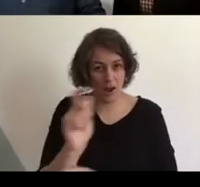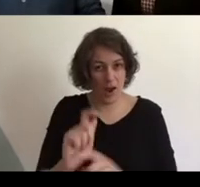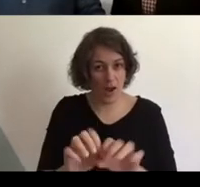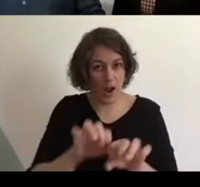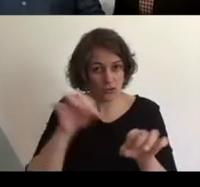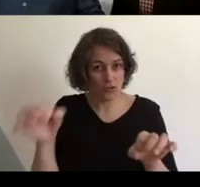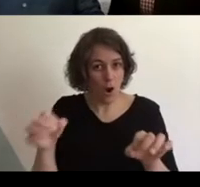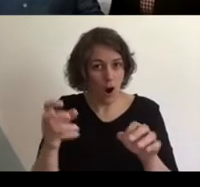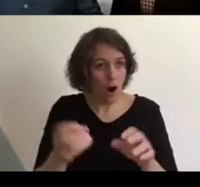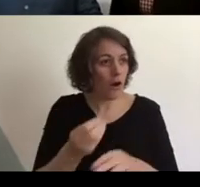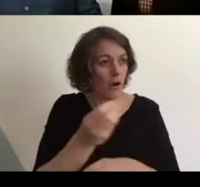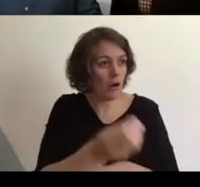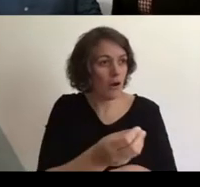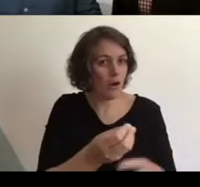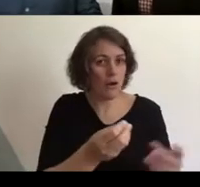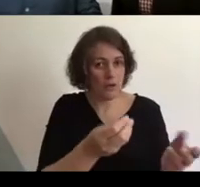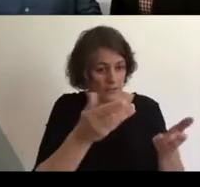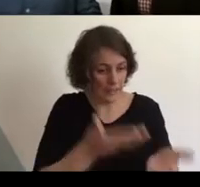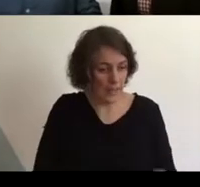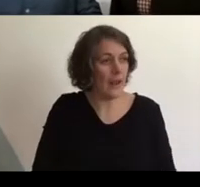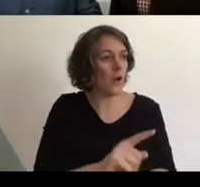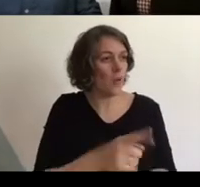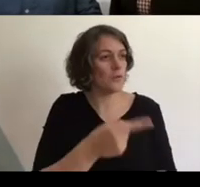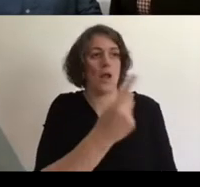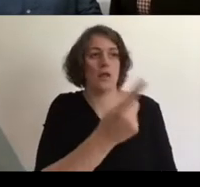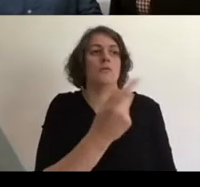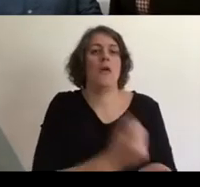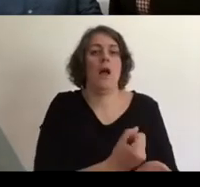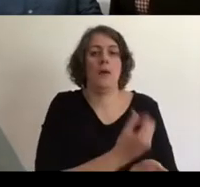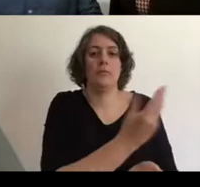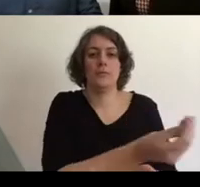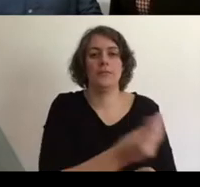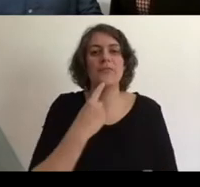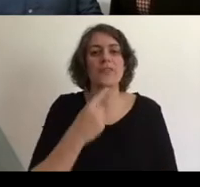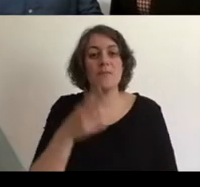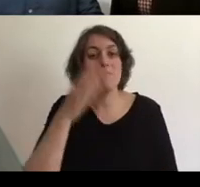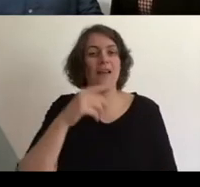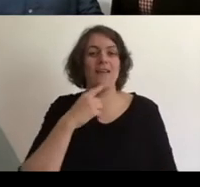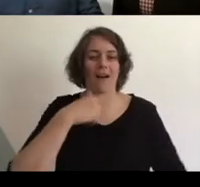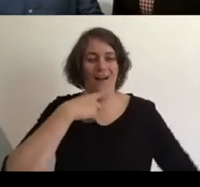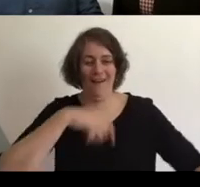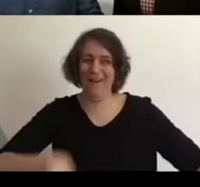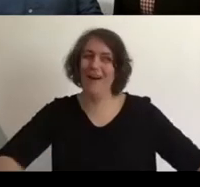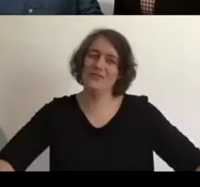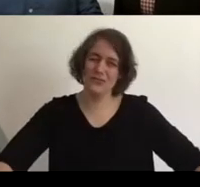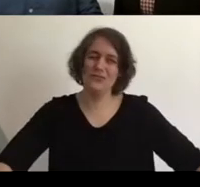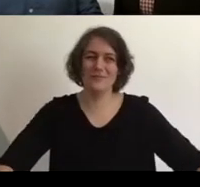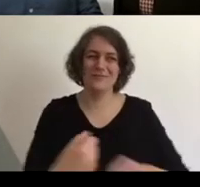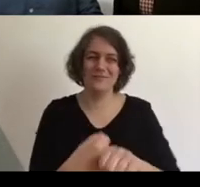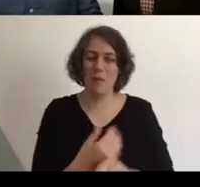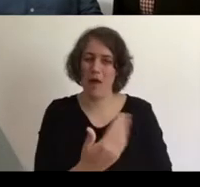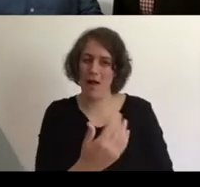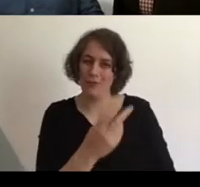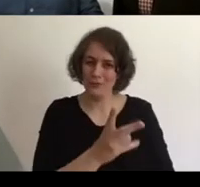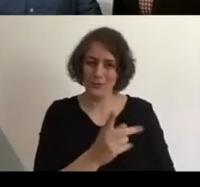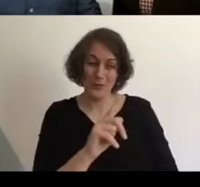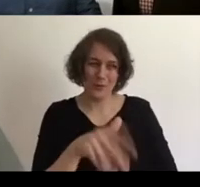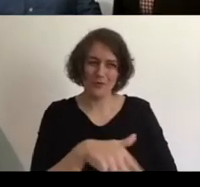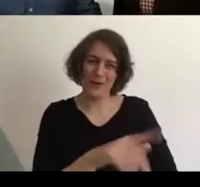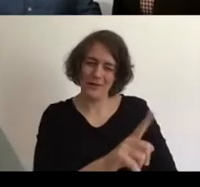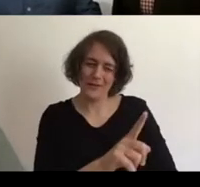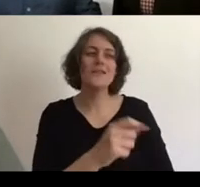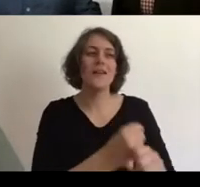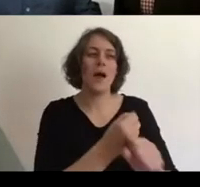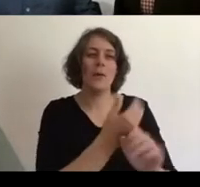auch unglaublich witzig, die das von sich gegeben haben. Aber für mich ganz klar. Natürlich, ich bin als Arbeitnehmerin nicht verpflichtet